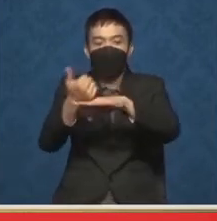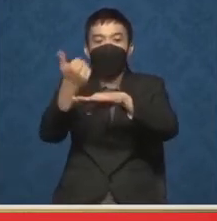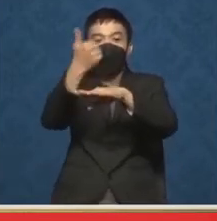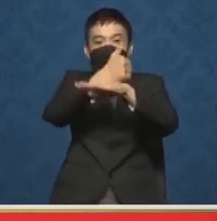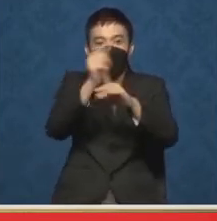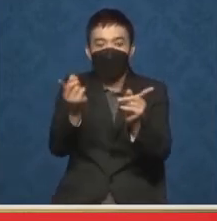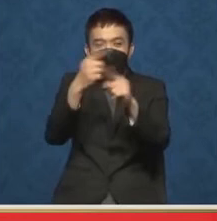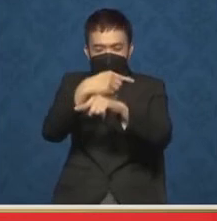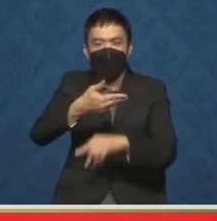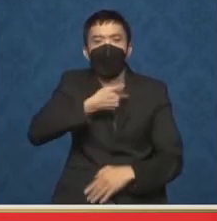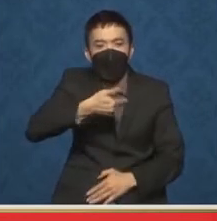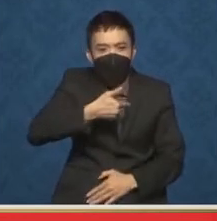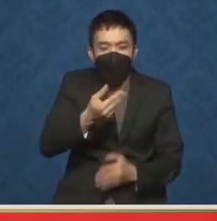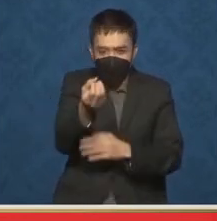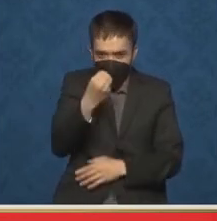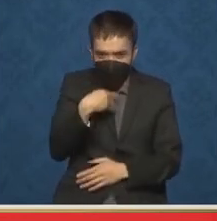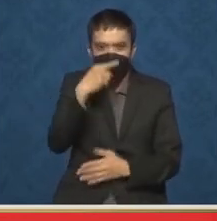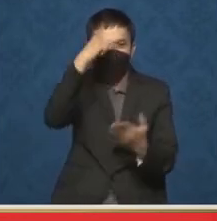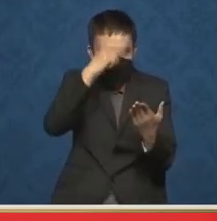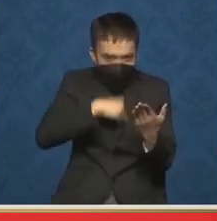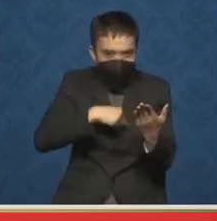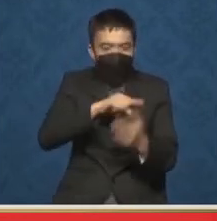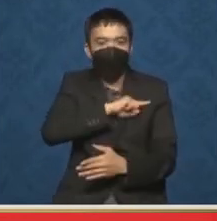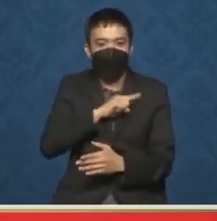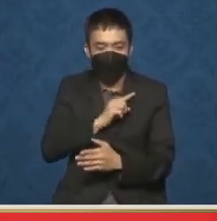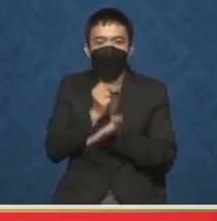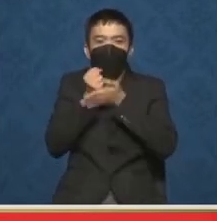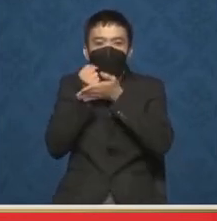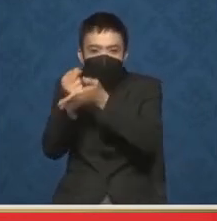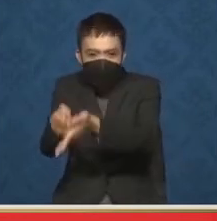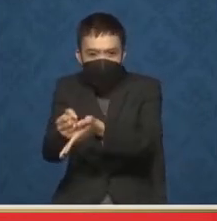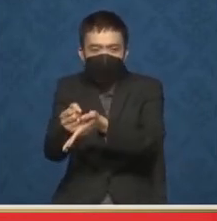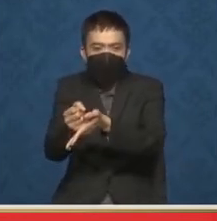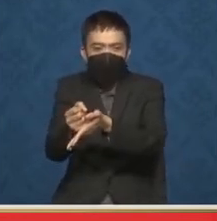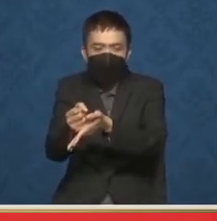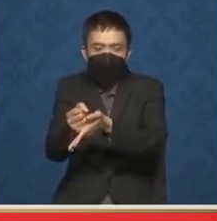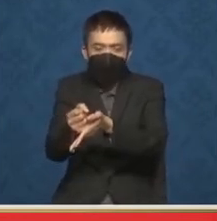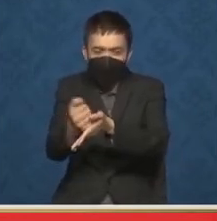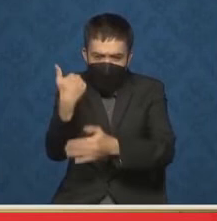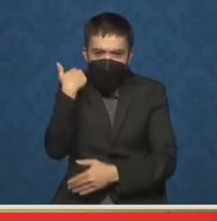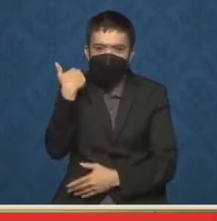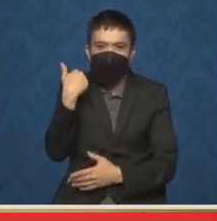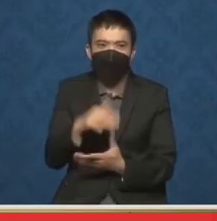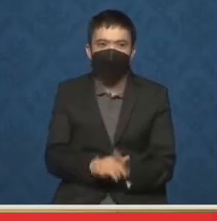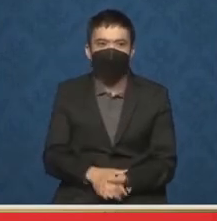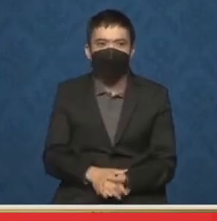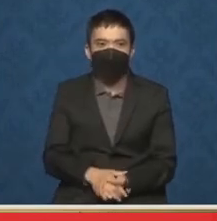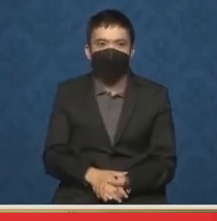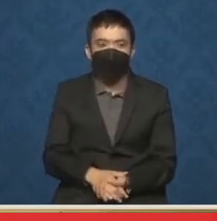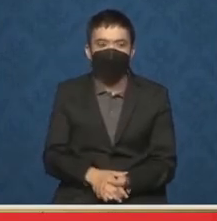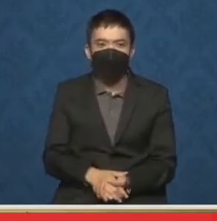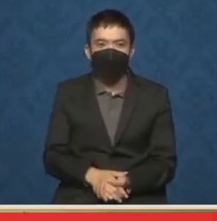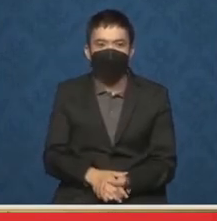บก็มาขอใหเราเป็นตัวกลาง อยู่ในเกืบชัทกเรื่องอันนี้คือ Bergenert